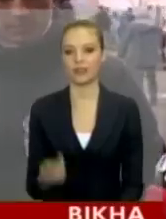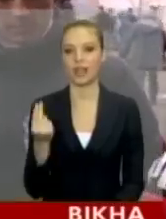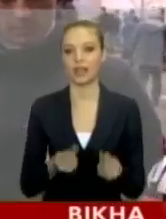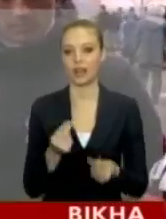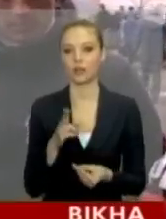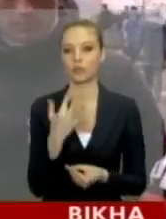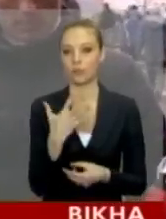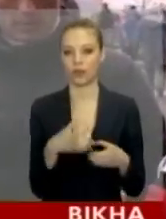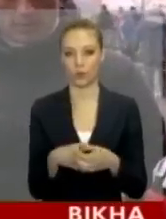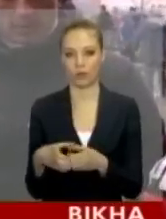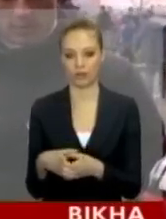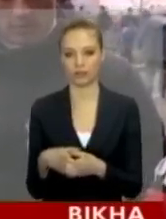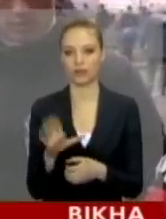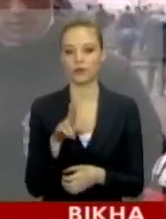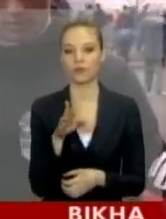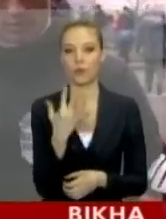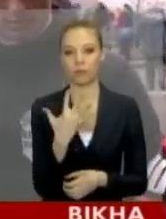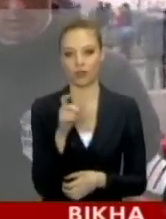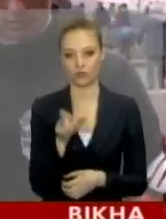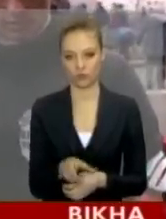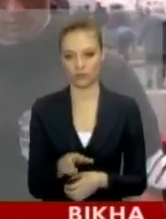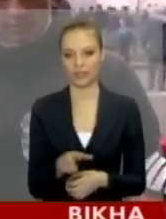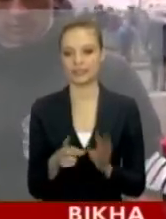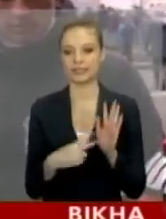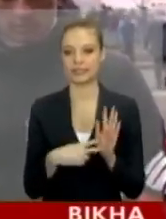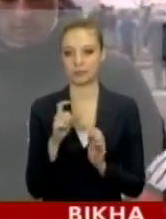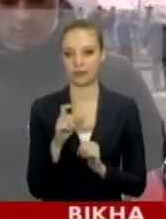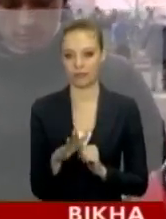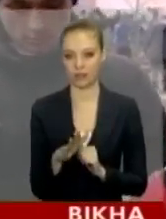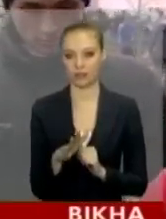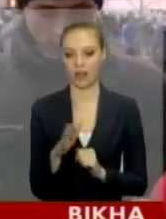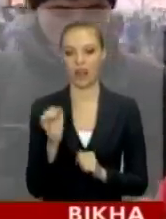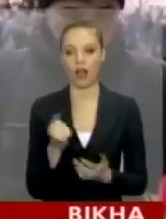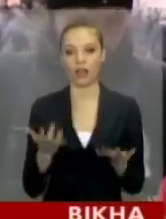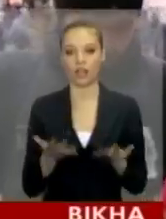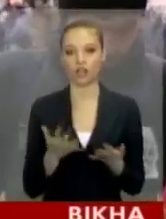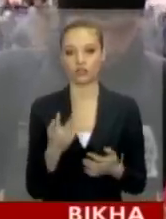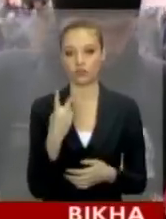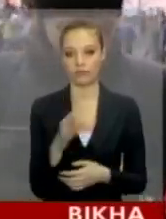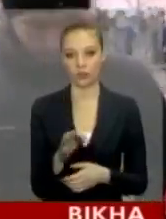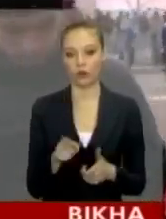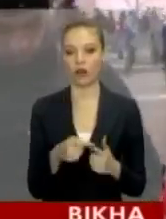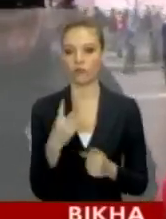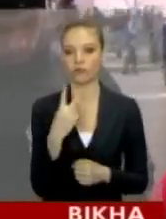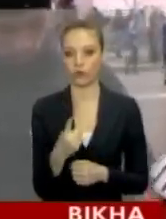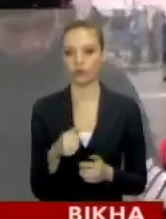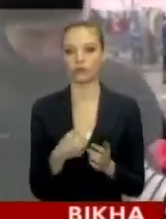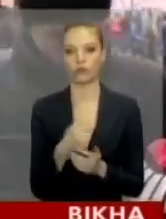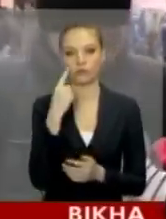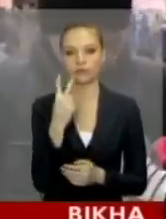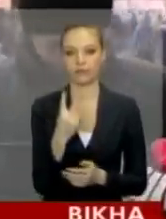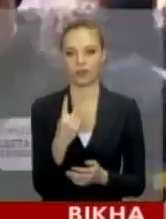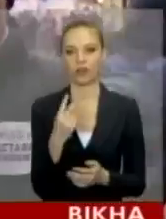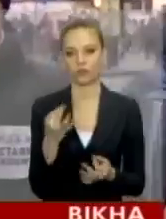Грають по 5 команд, по 5 чоловік, 7 хвилин. А якщо 2-0 або 2-1 до 2. То